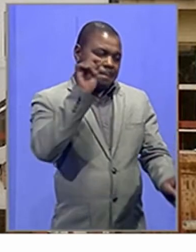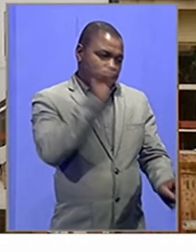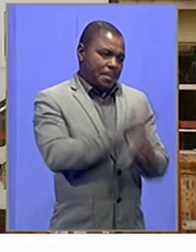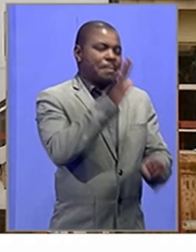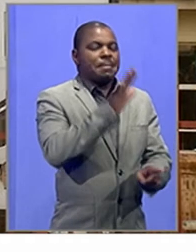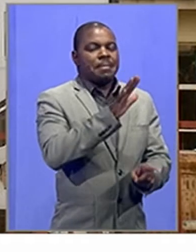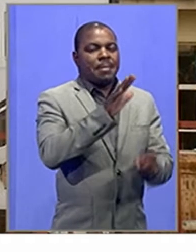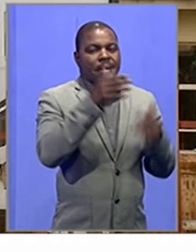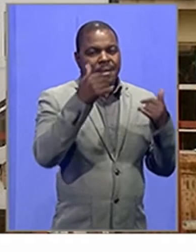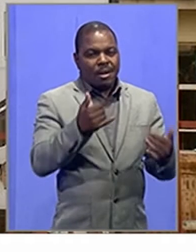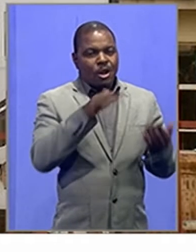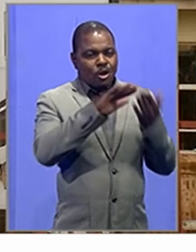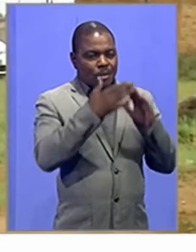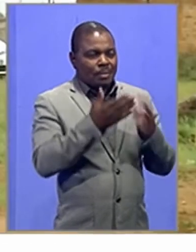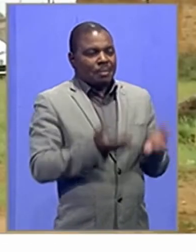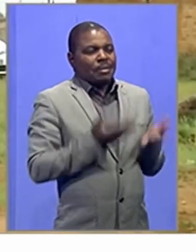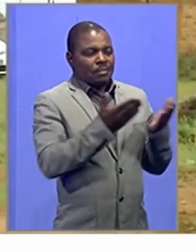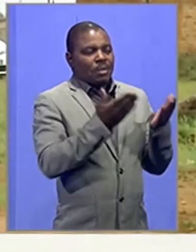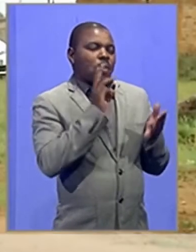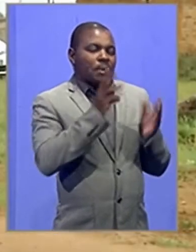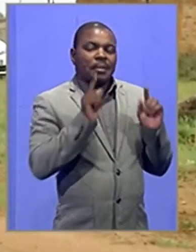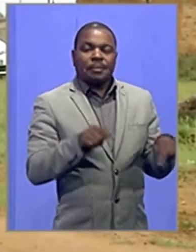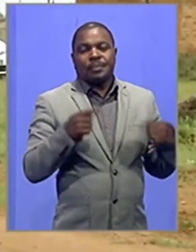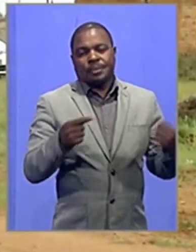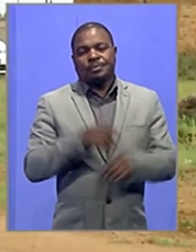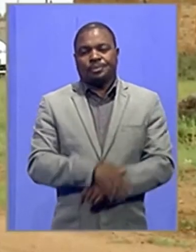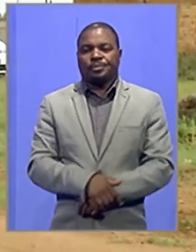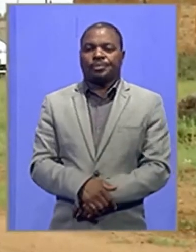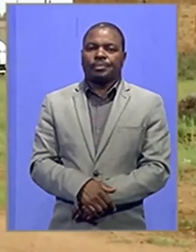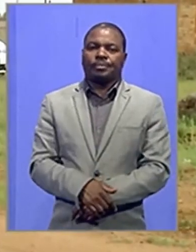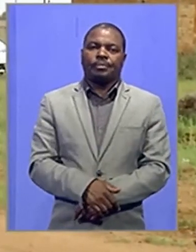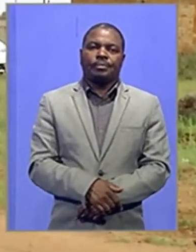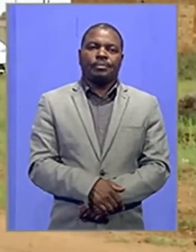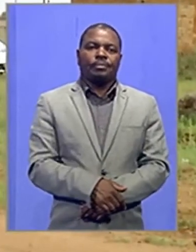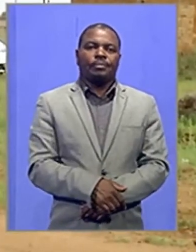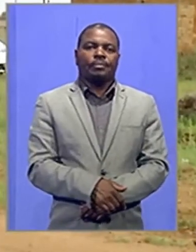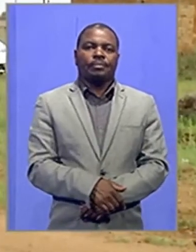go tlhamela baagi ba rona ka metsi. Ke Tebogo Phakedi wa dikgang tsa SABC mo Lebaleng.